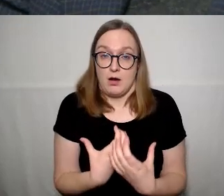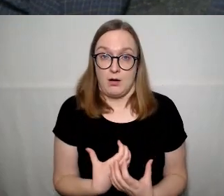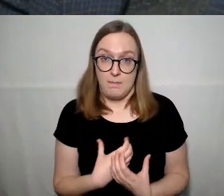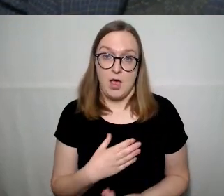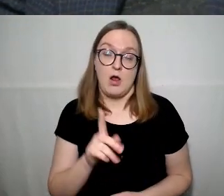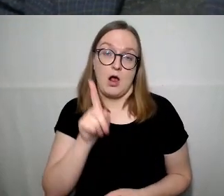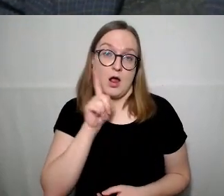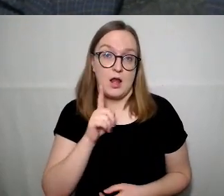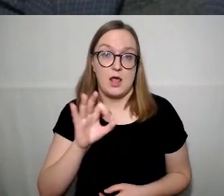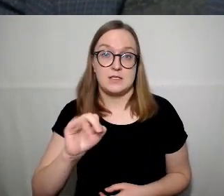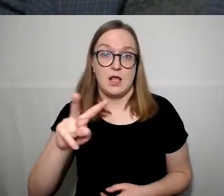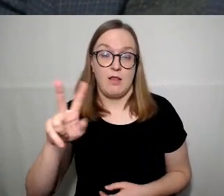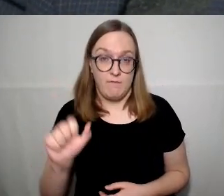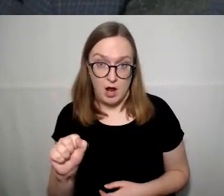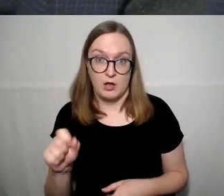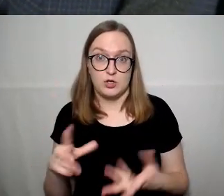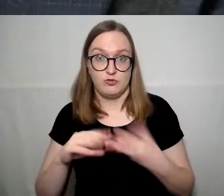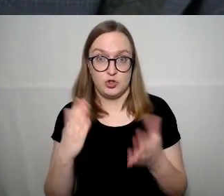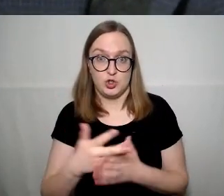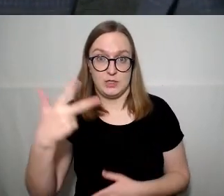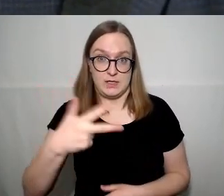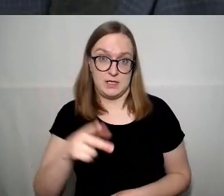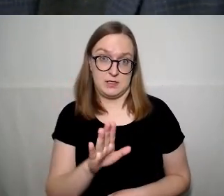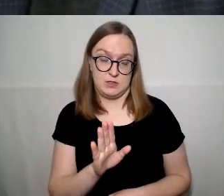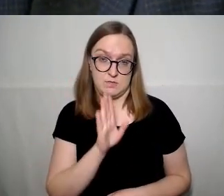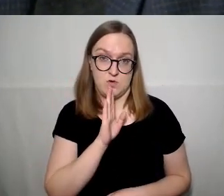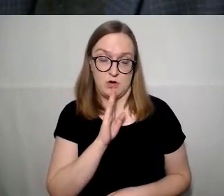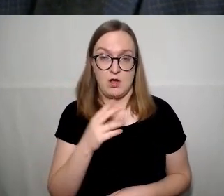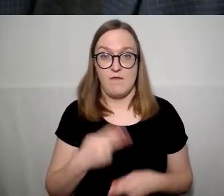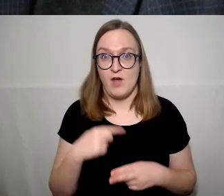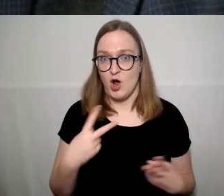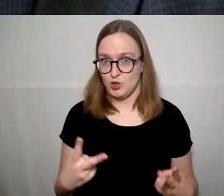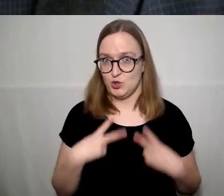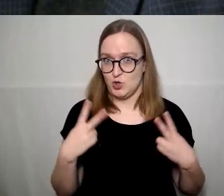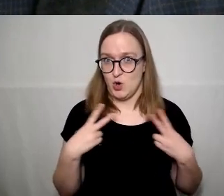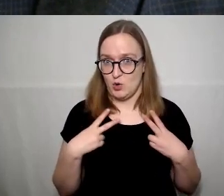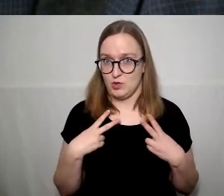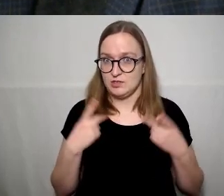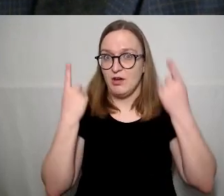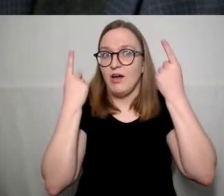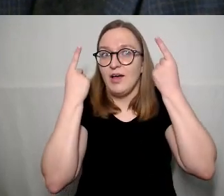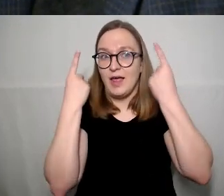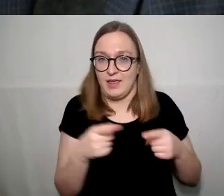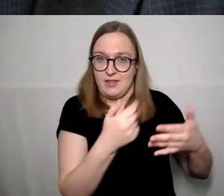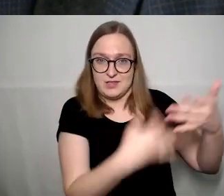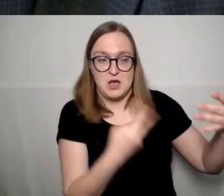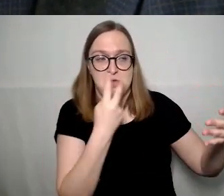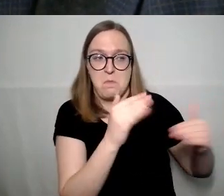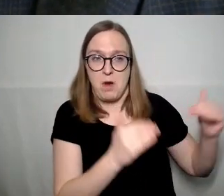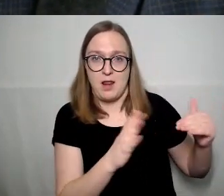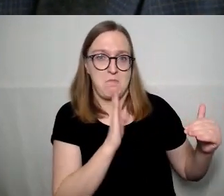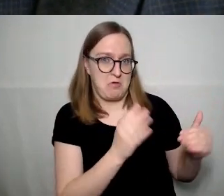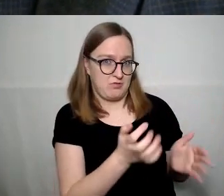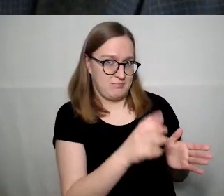turime 30 moterų. Tai aš to labai džiaugiausi ir tai yra daugiausiai iš visų sąrašų mūsų apygardoje. Esame viržly